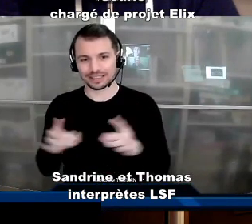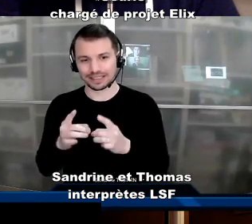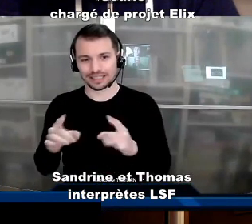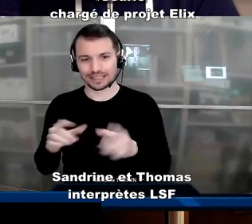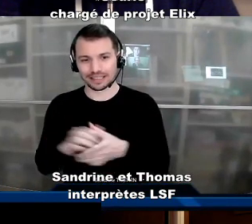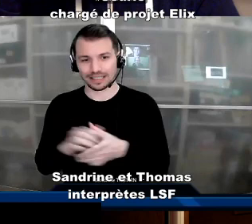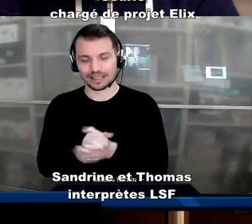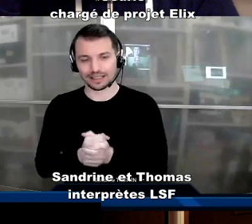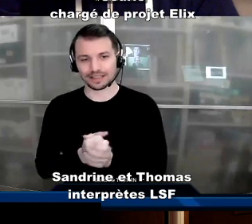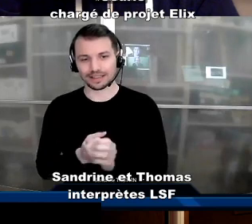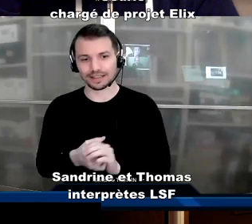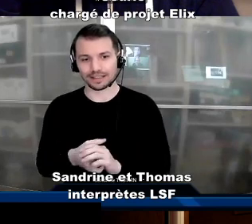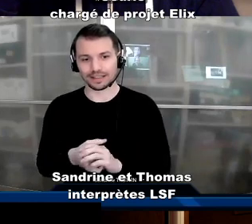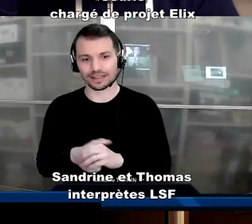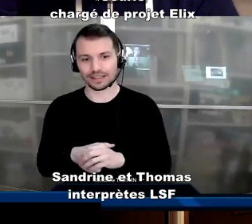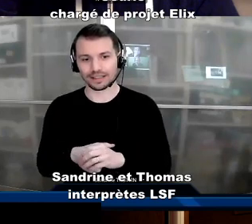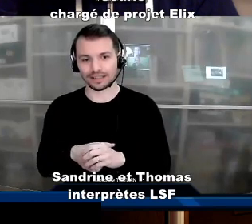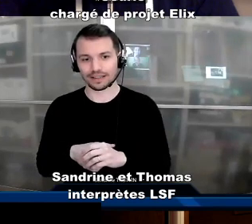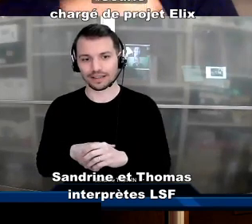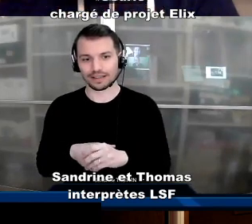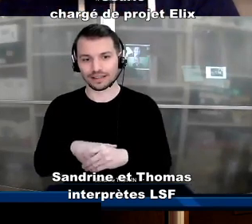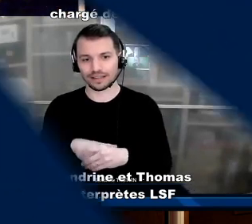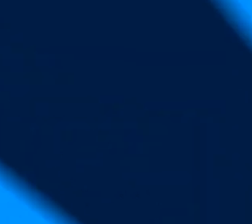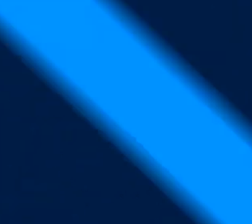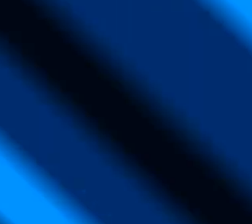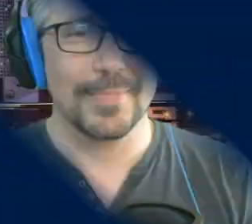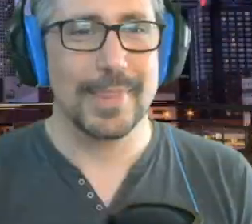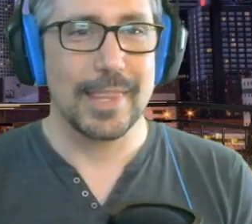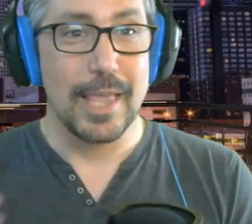j'investisse dans un stream deck. Hop.